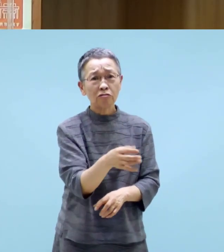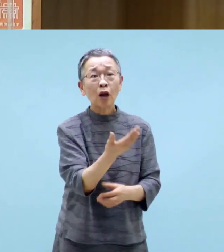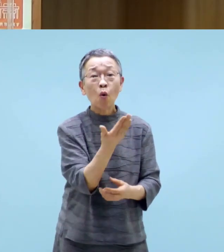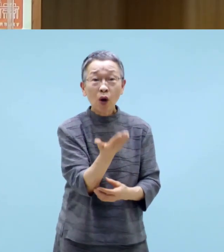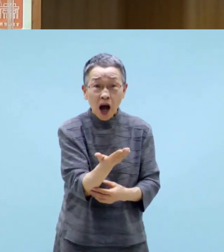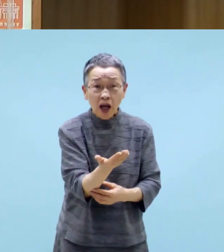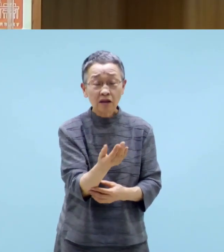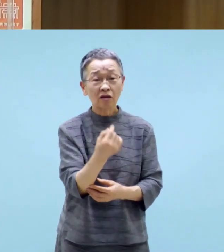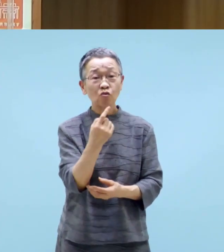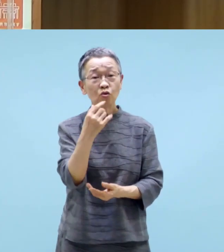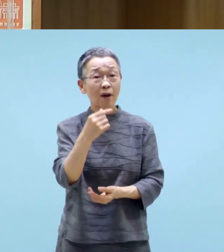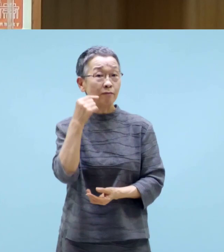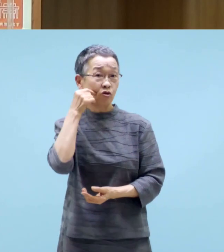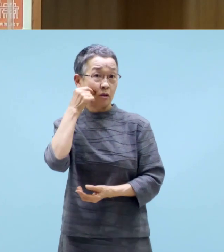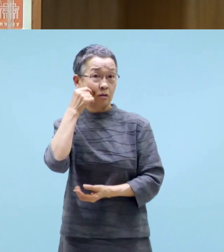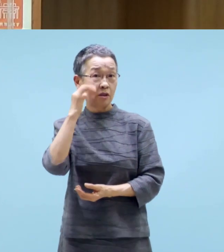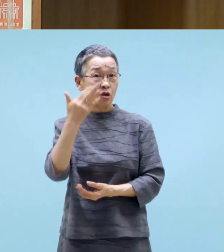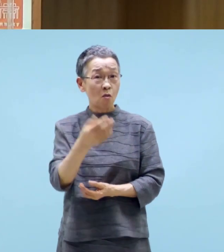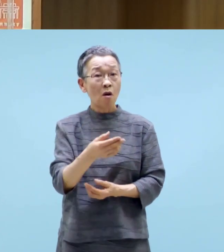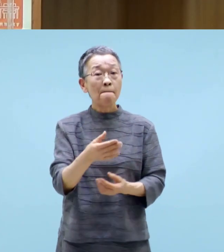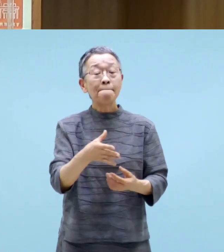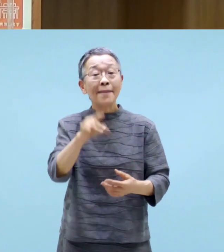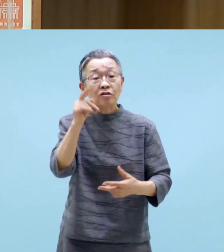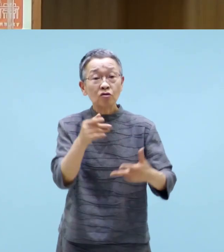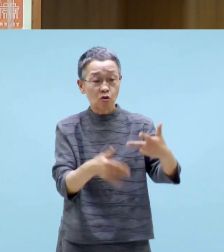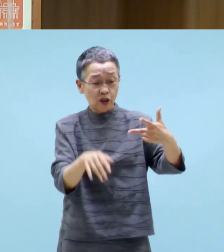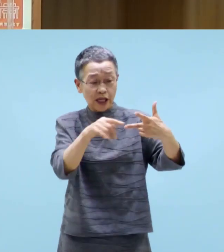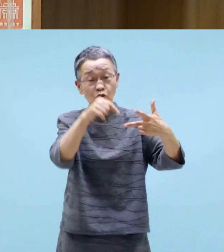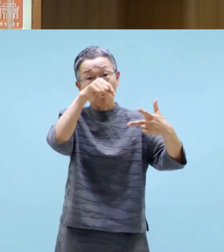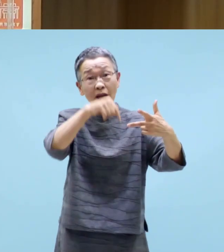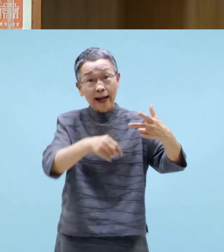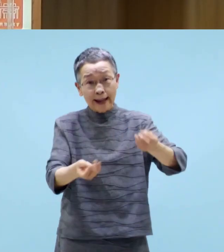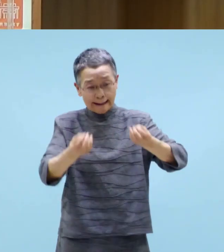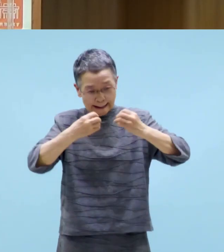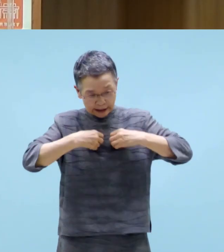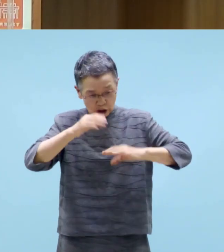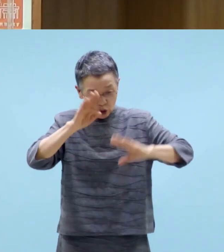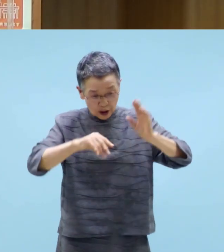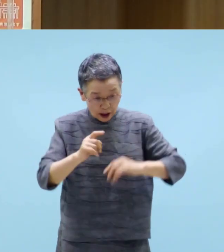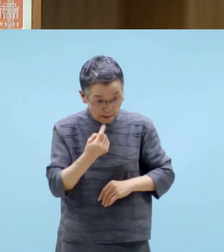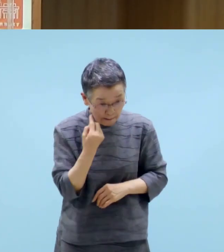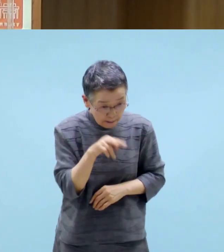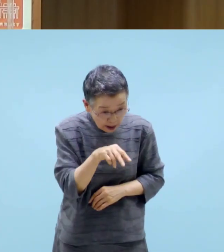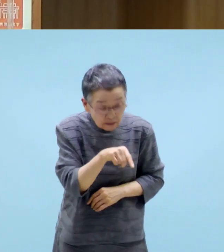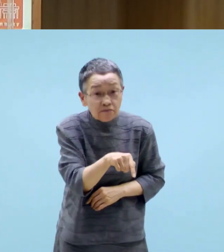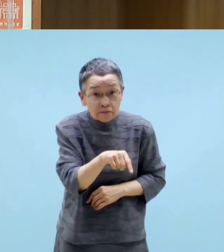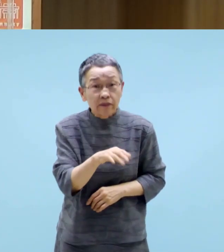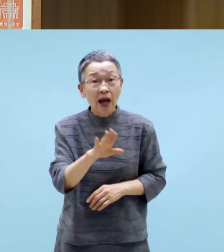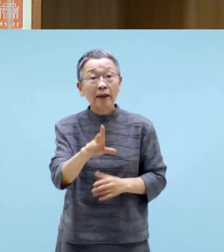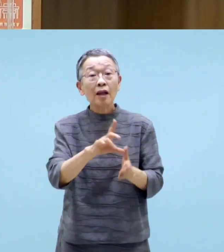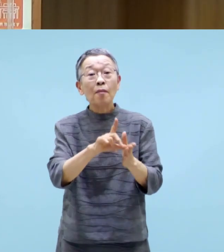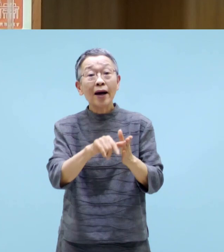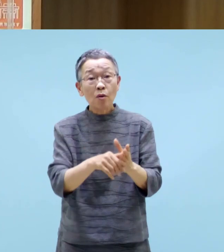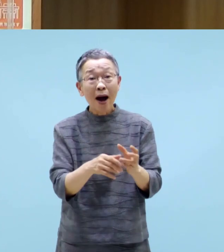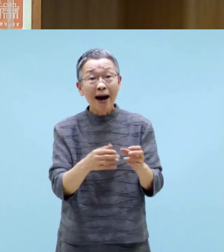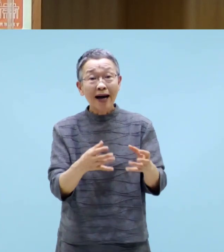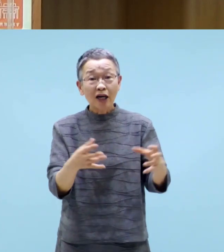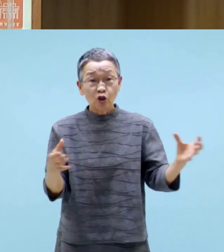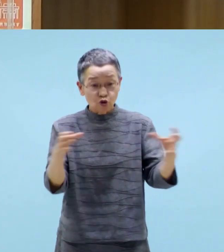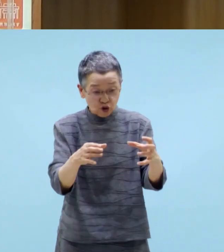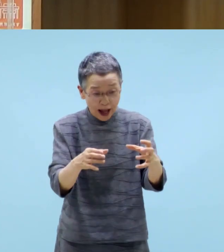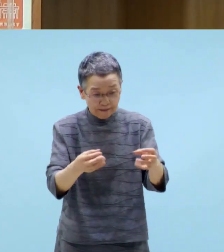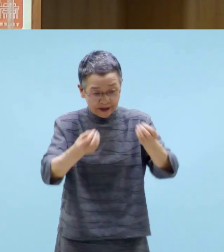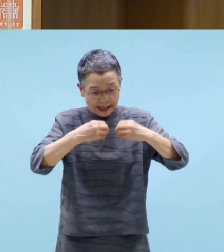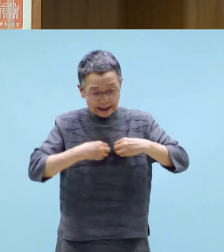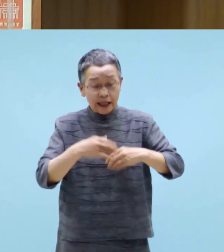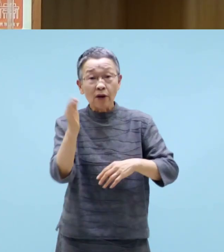なくともまずはそういった施設で感染が確認された場合はですね、これは集団感染ではなくても、